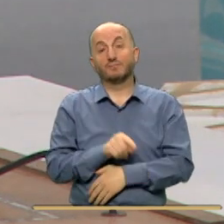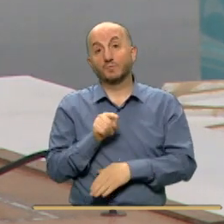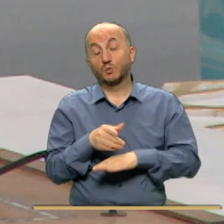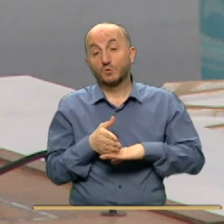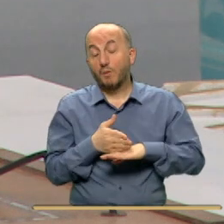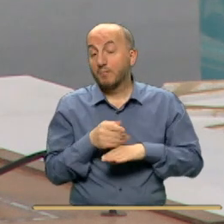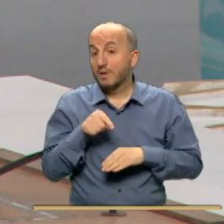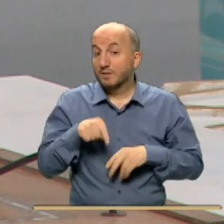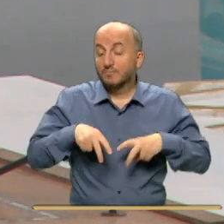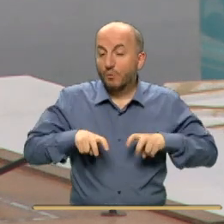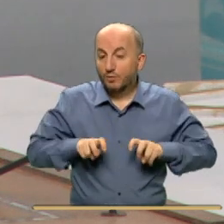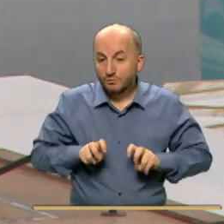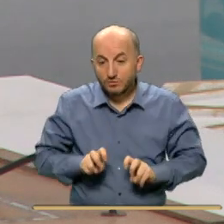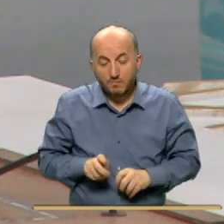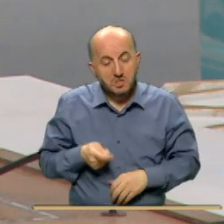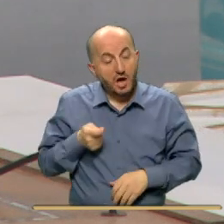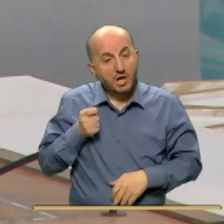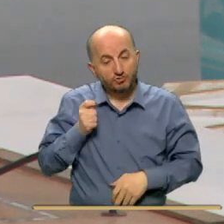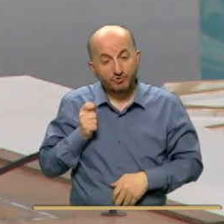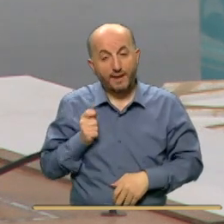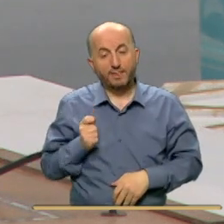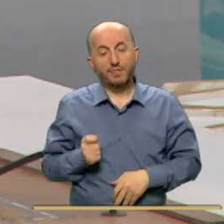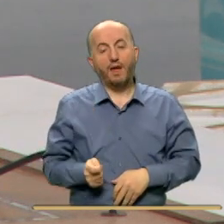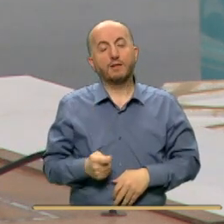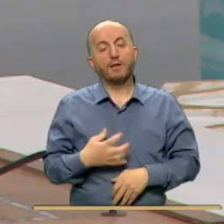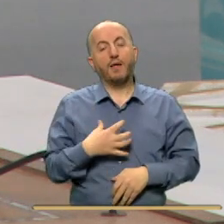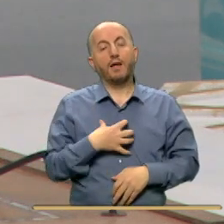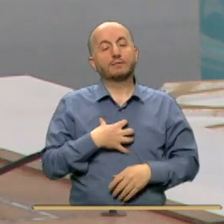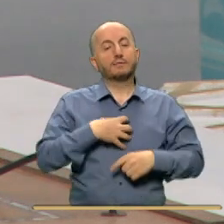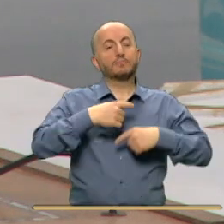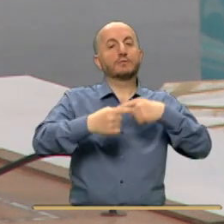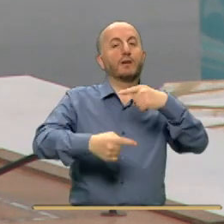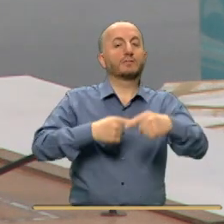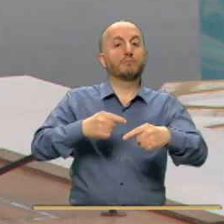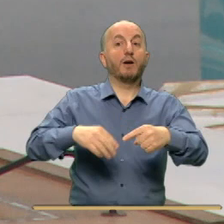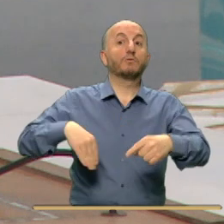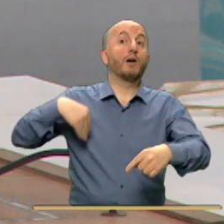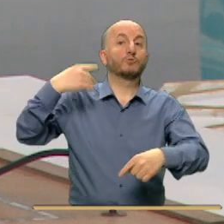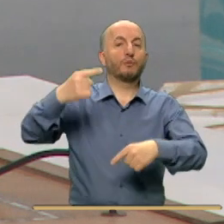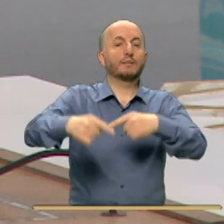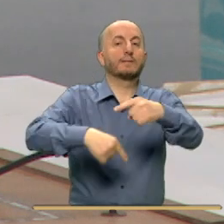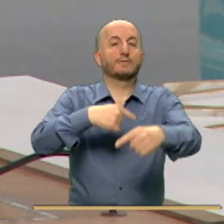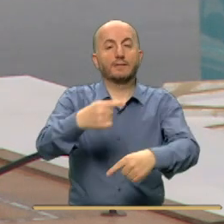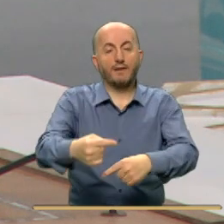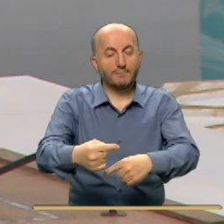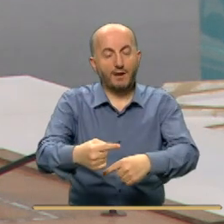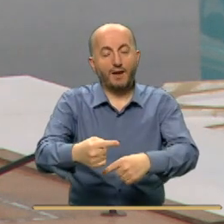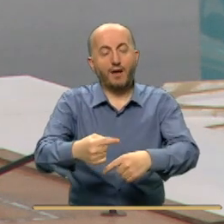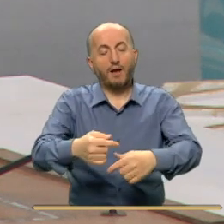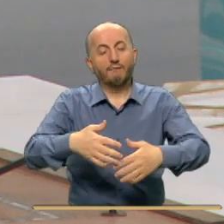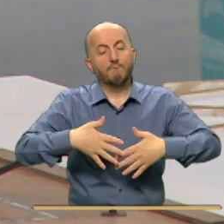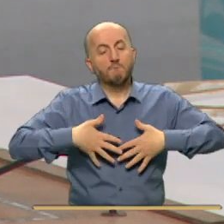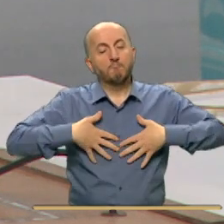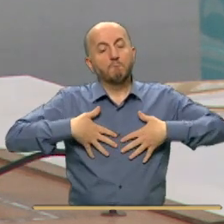şimdi oturup gerçekten kendi neslimize, bir sonraki nesillere